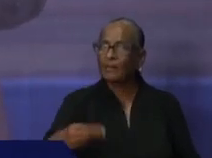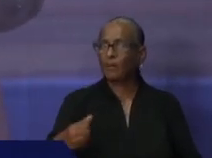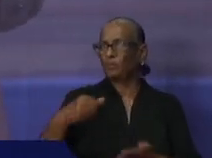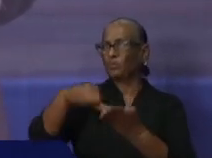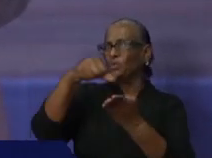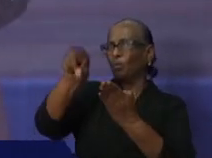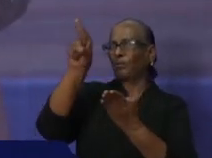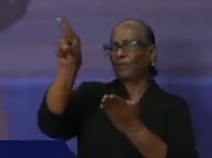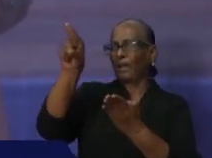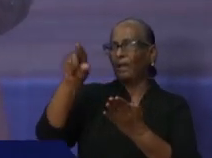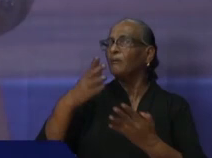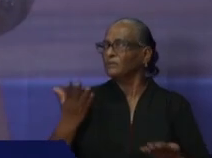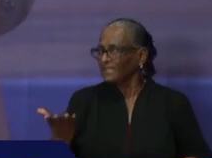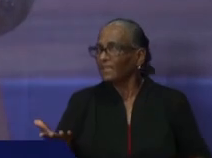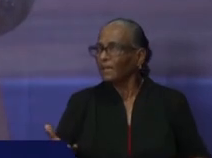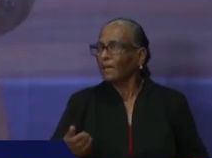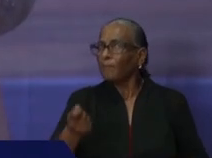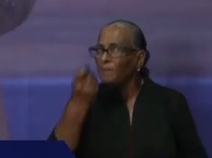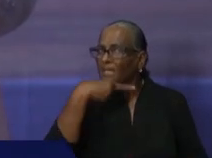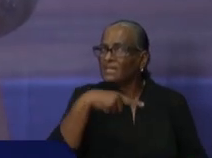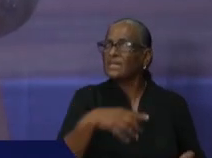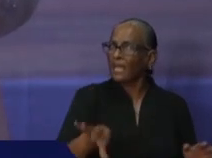voor medicijnen.